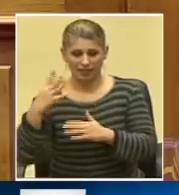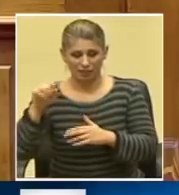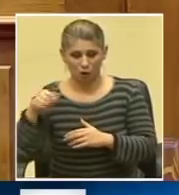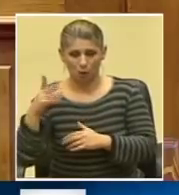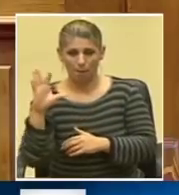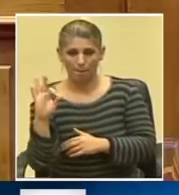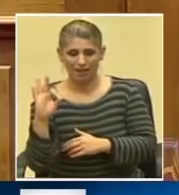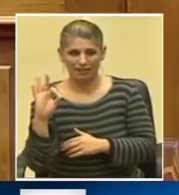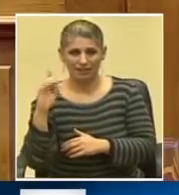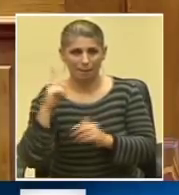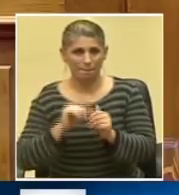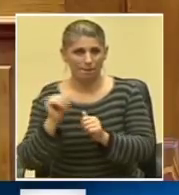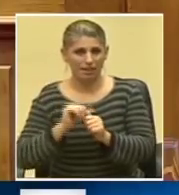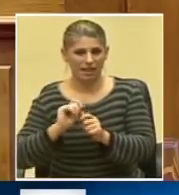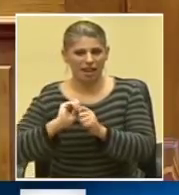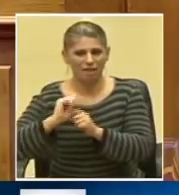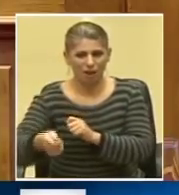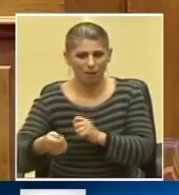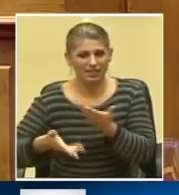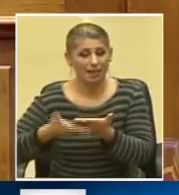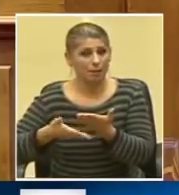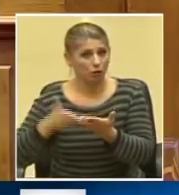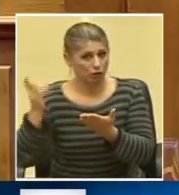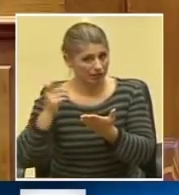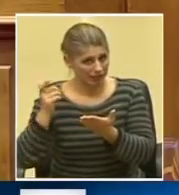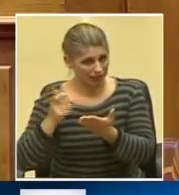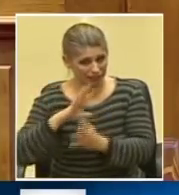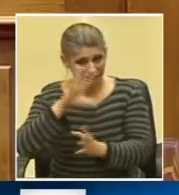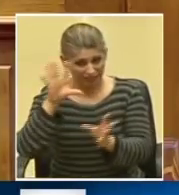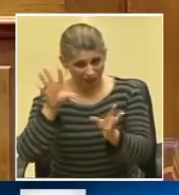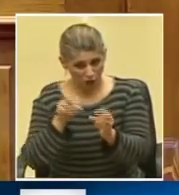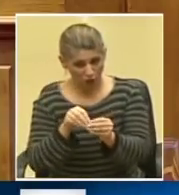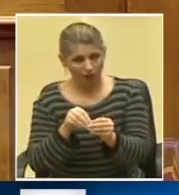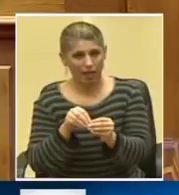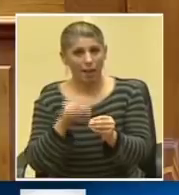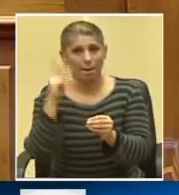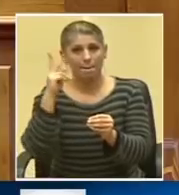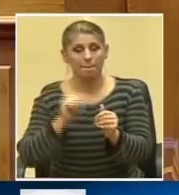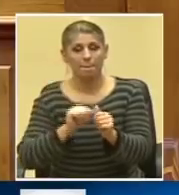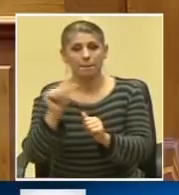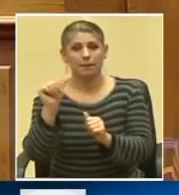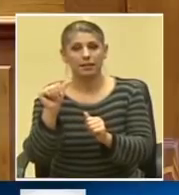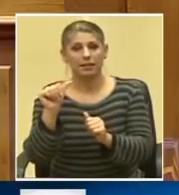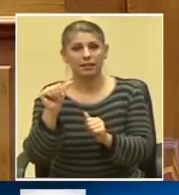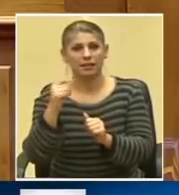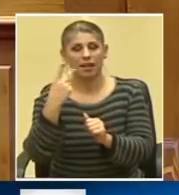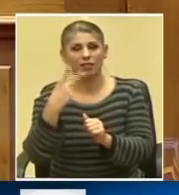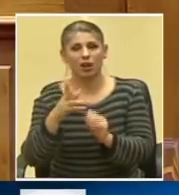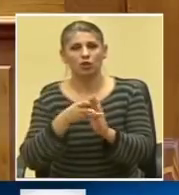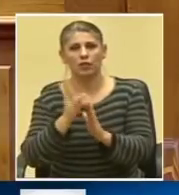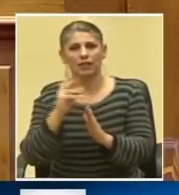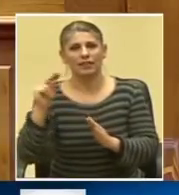64,50 μηνιαία εισφορά για εφάπαξη επικουρική, συνολικά μηνιαίες εισφορές 2,13